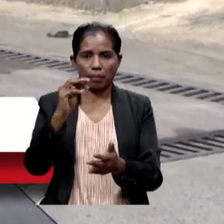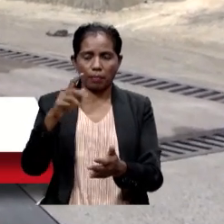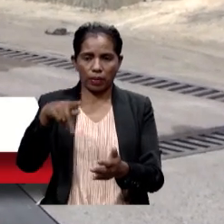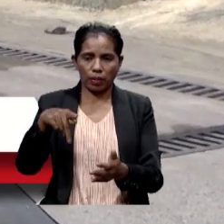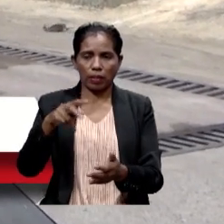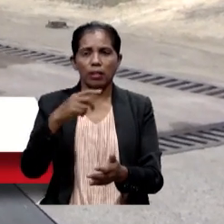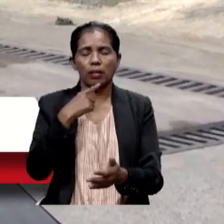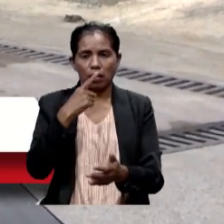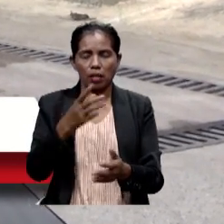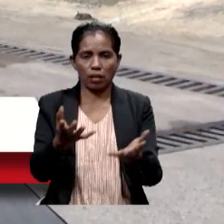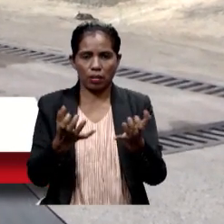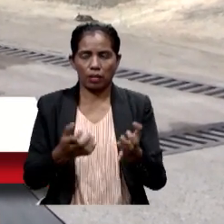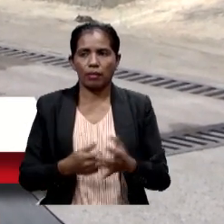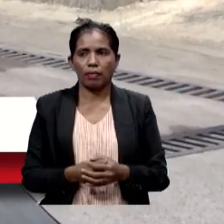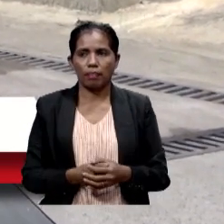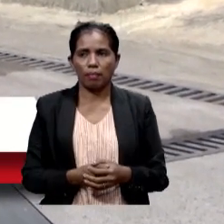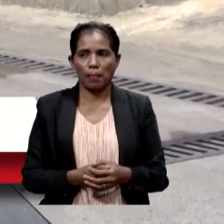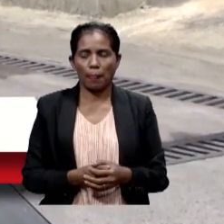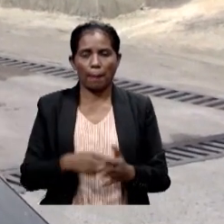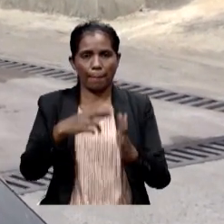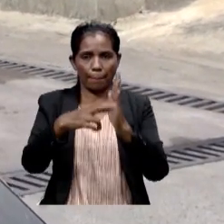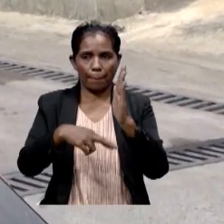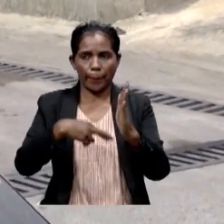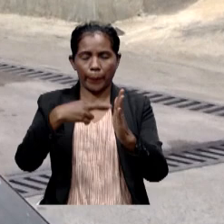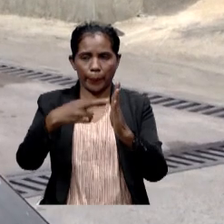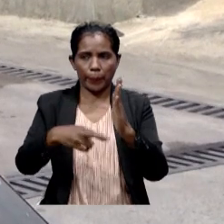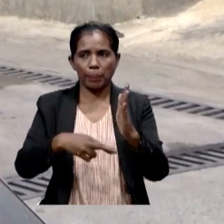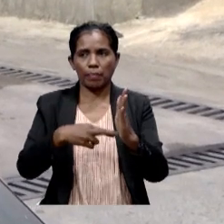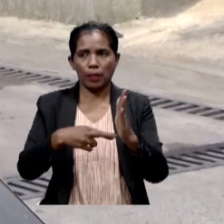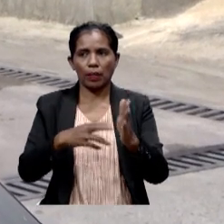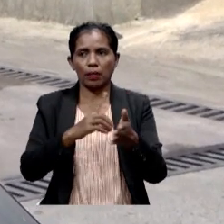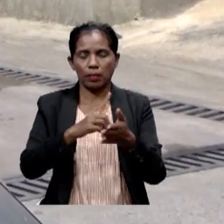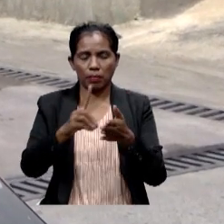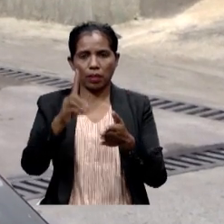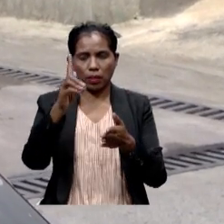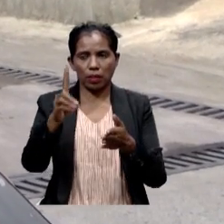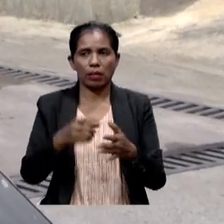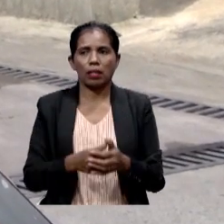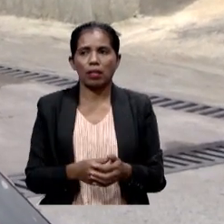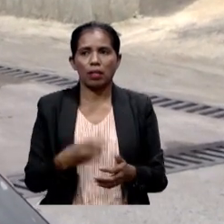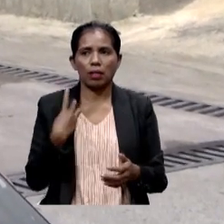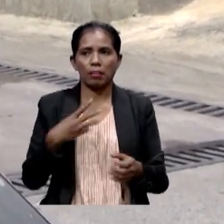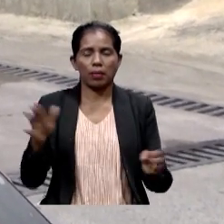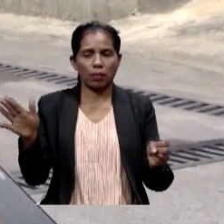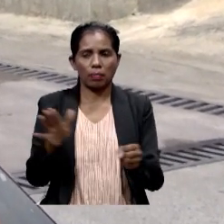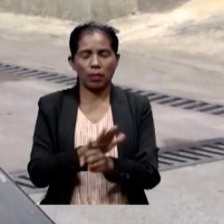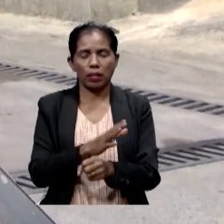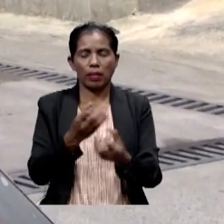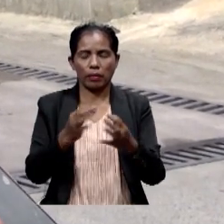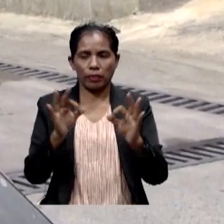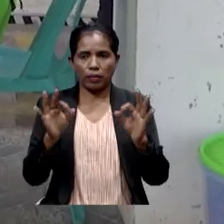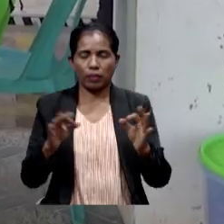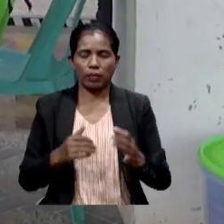ya sina isu mana beke semana ida ini larang kari kami komplit karena ini kalau